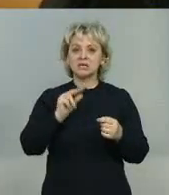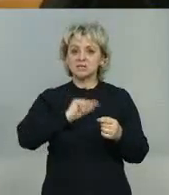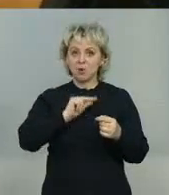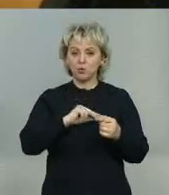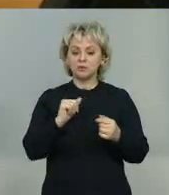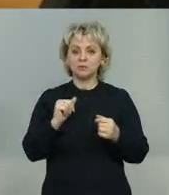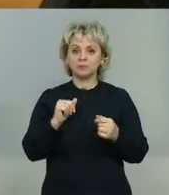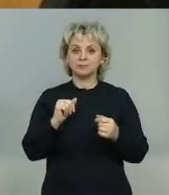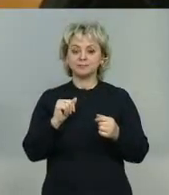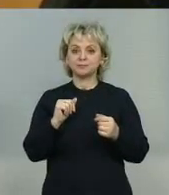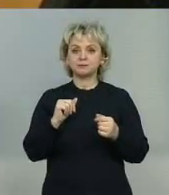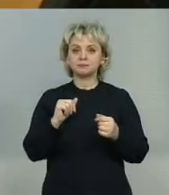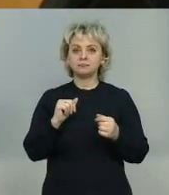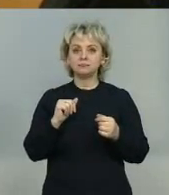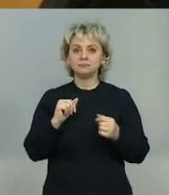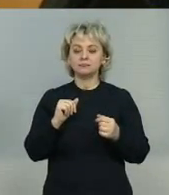работы?